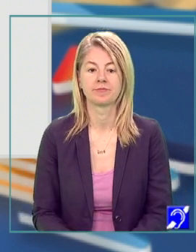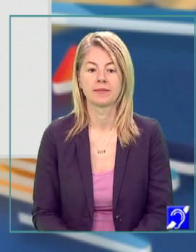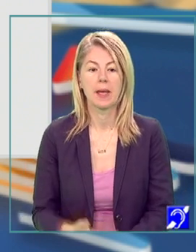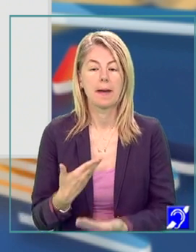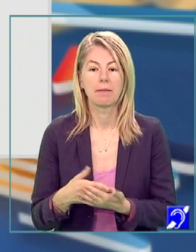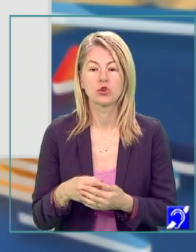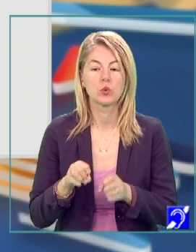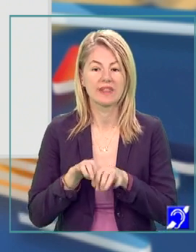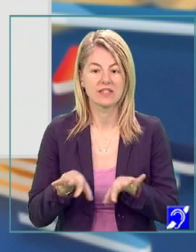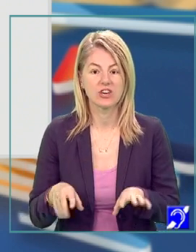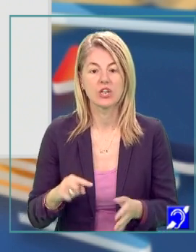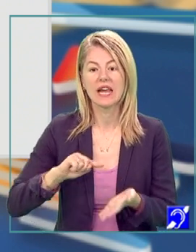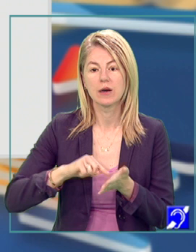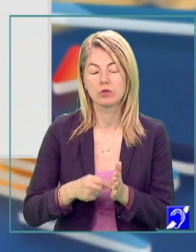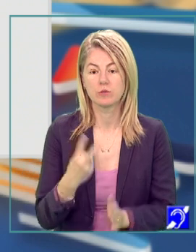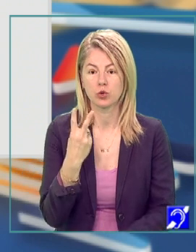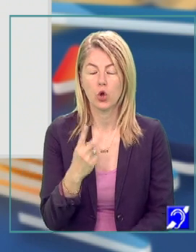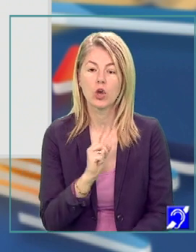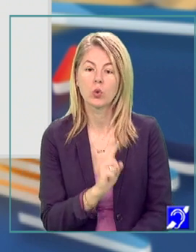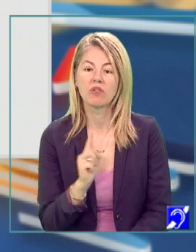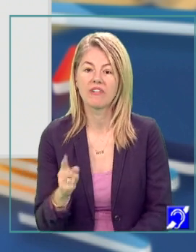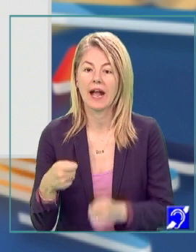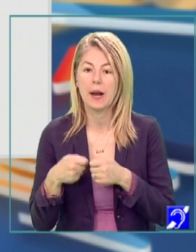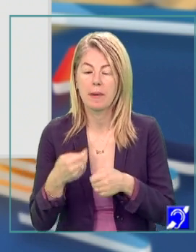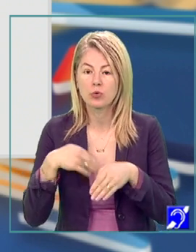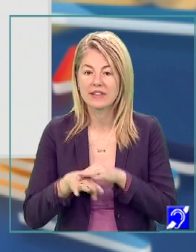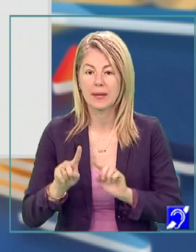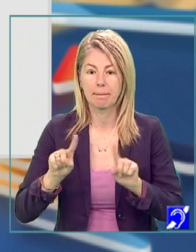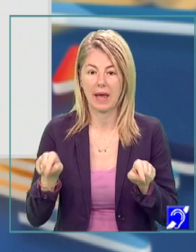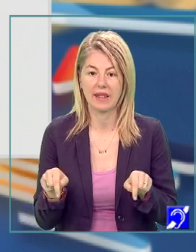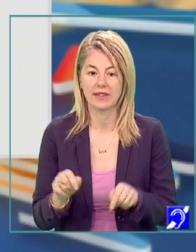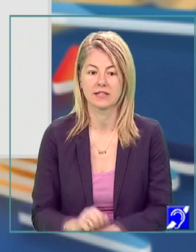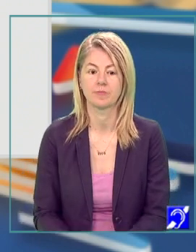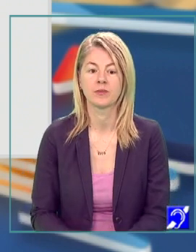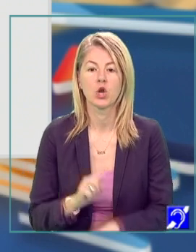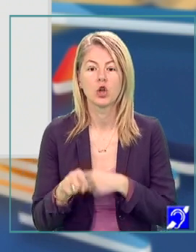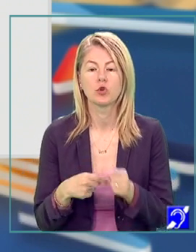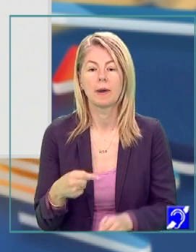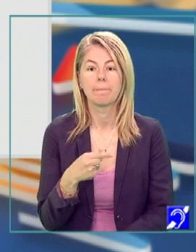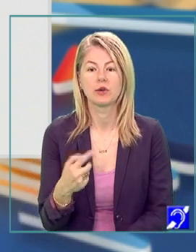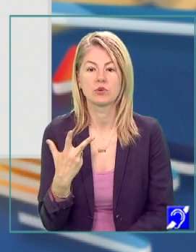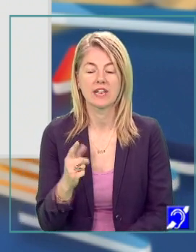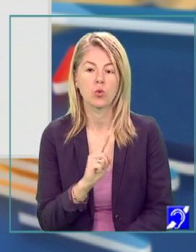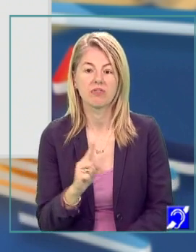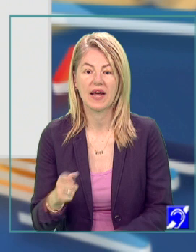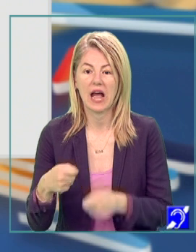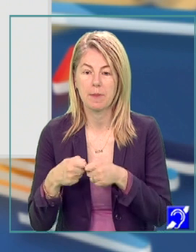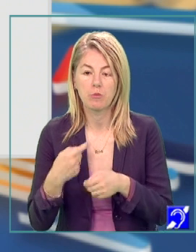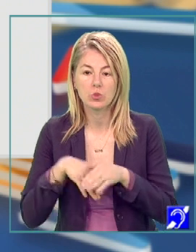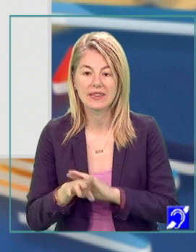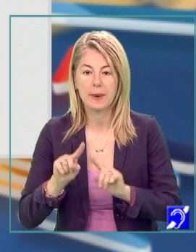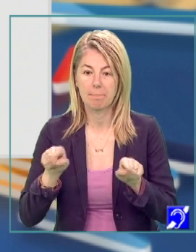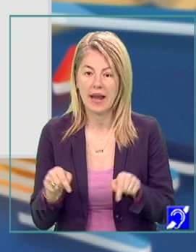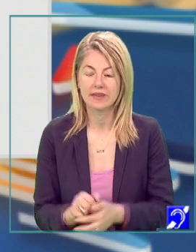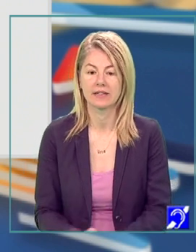desfacerea parantezelor înmulțim 2 cu fiecare termen din paranteză, după aia minus 3 cu fiecare termen din